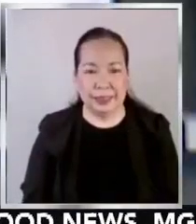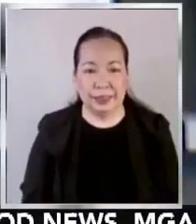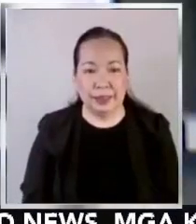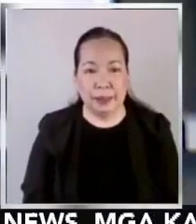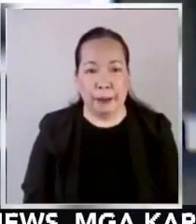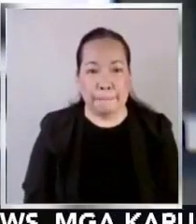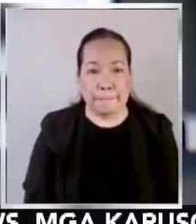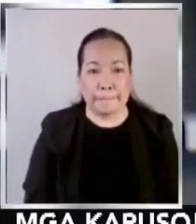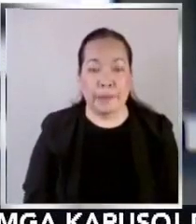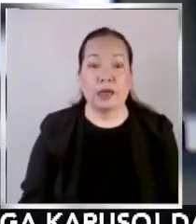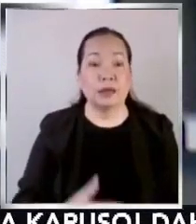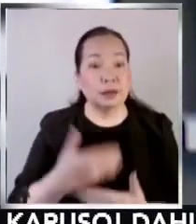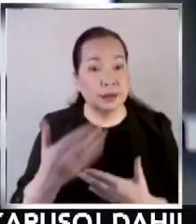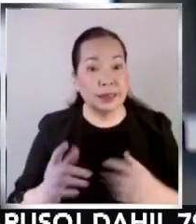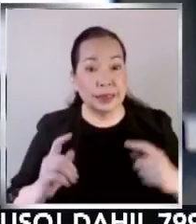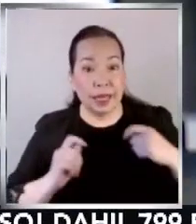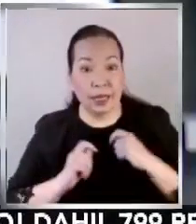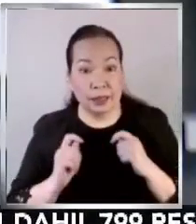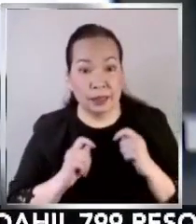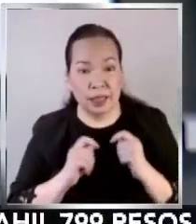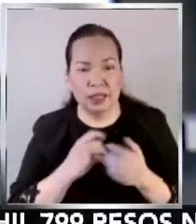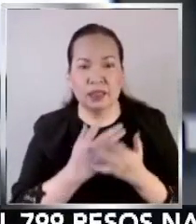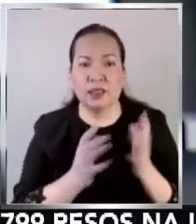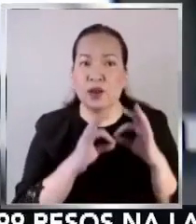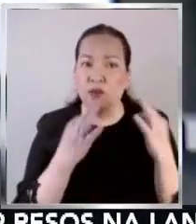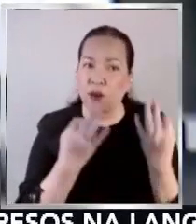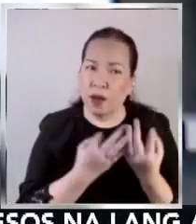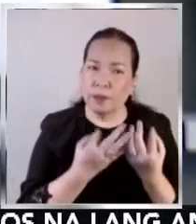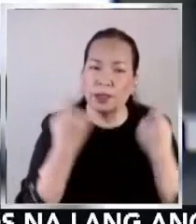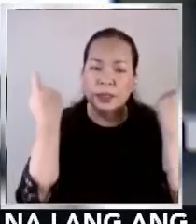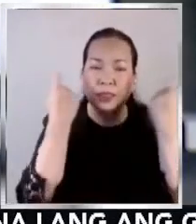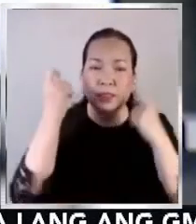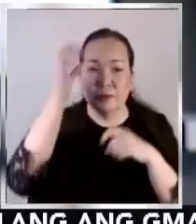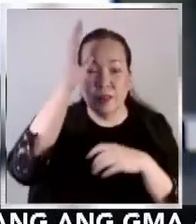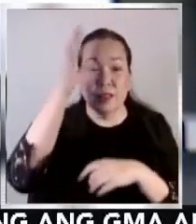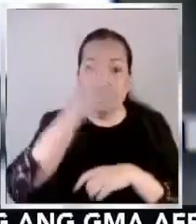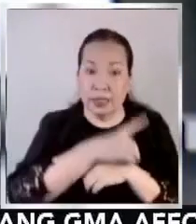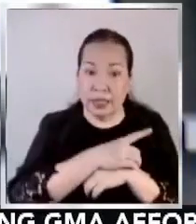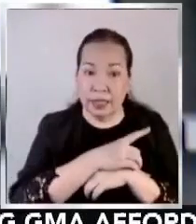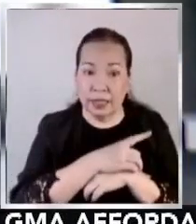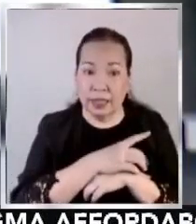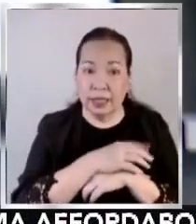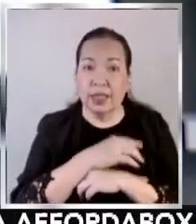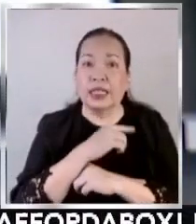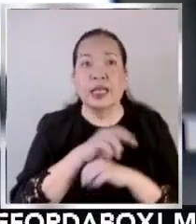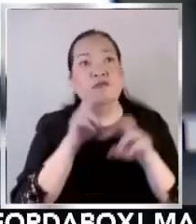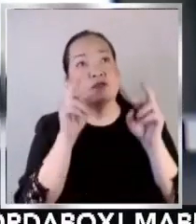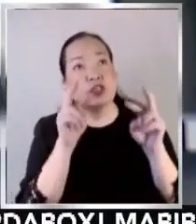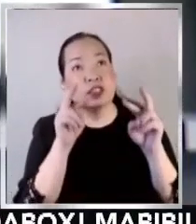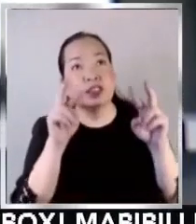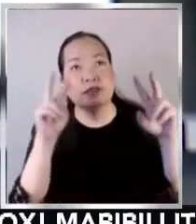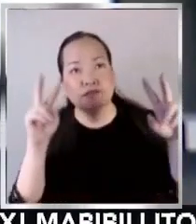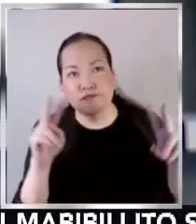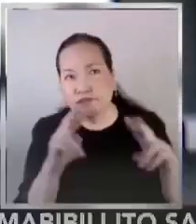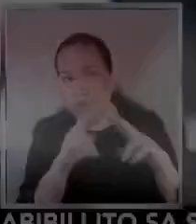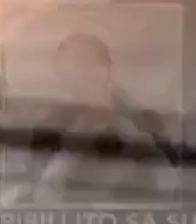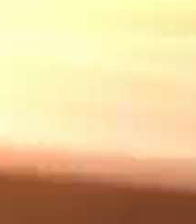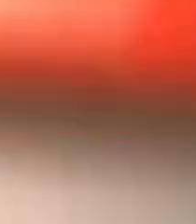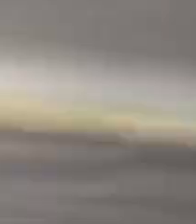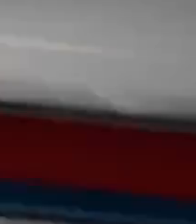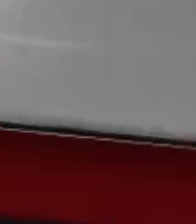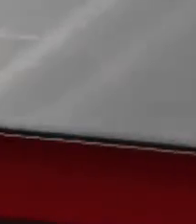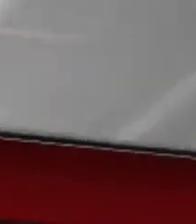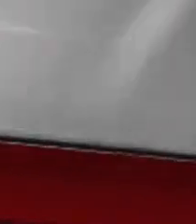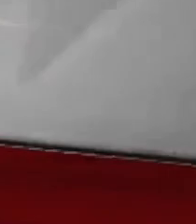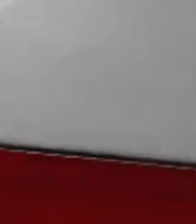Sa Tagaytay, pinili ng ilang pamilya na magdiwang ng Father's Day para na rin masilayan ang Bulkang Taal. At nakatutok doon live si Paul